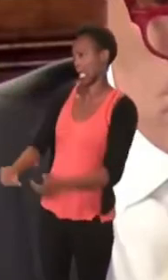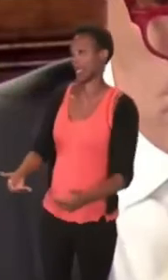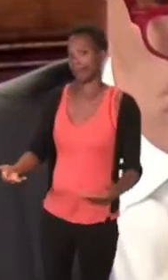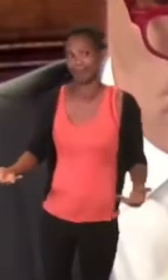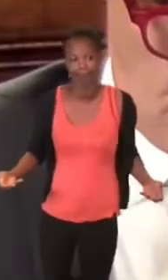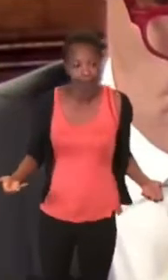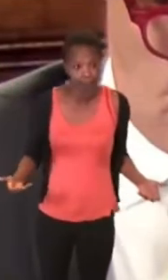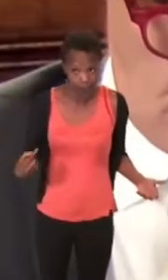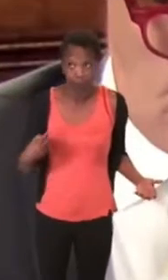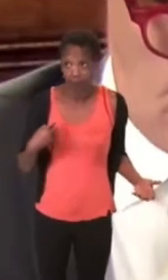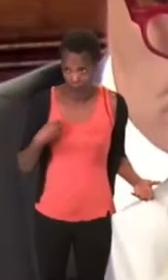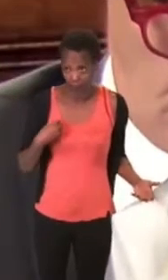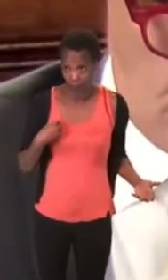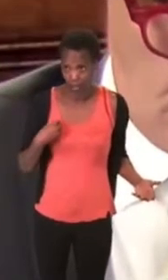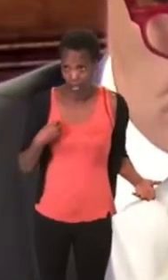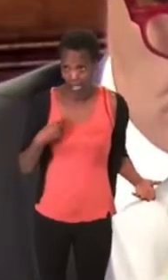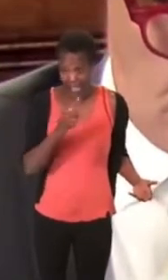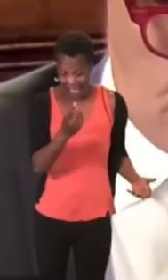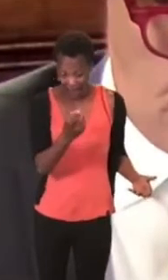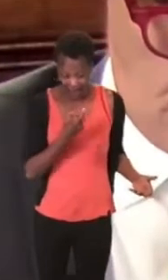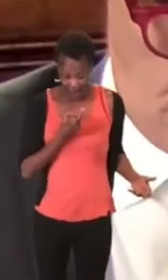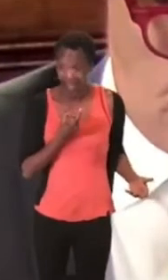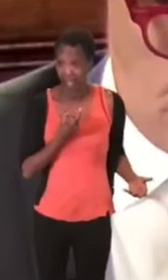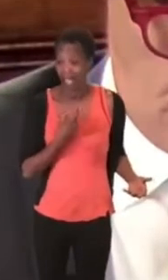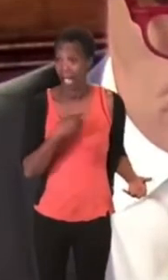Et je m'appuierai sur 3 séries de faits.